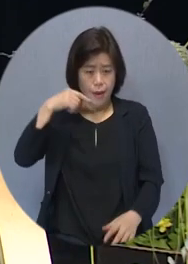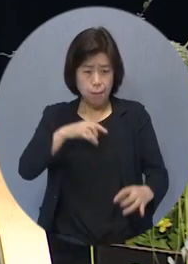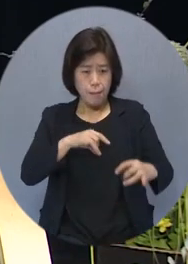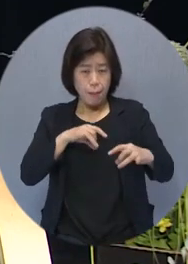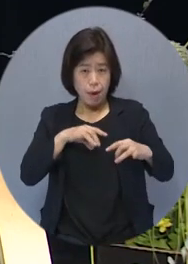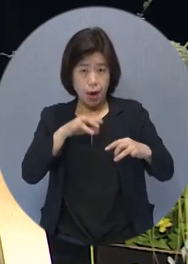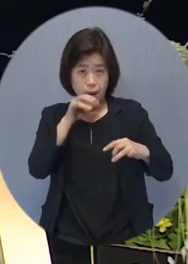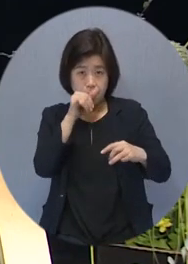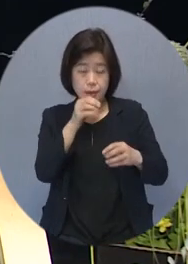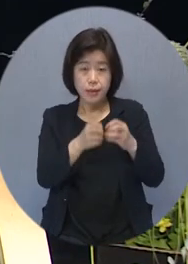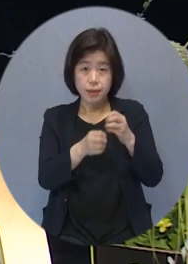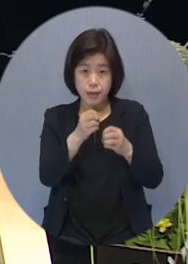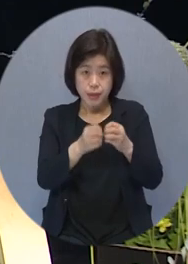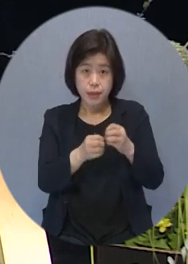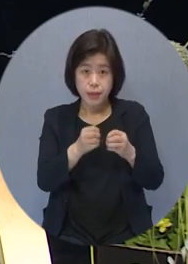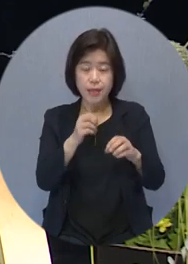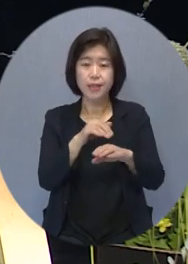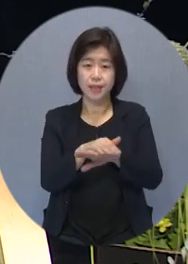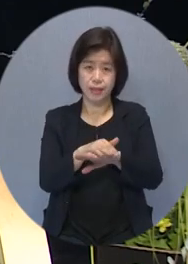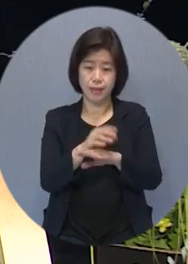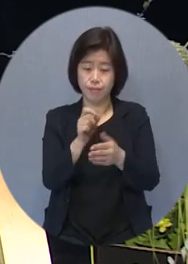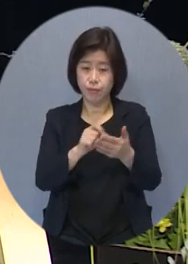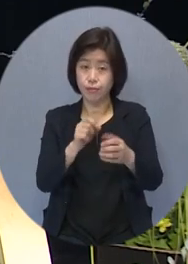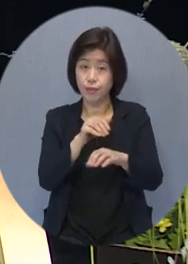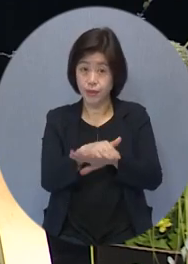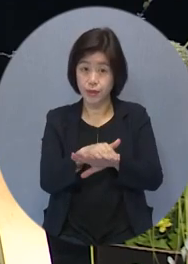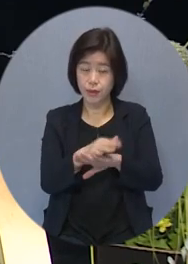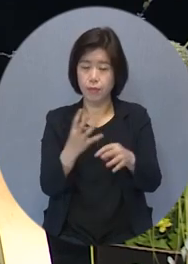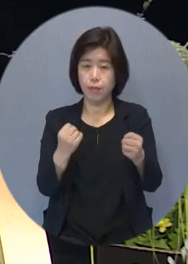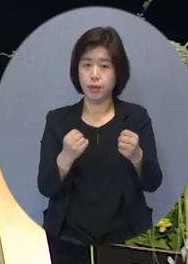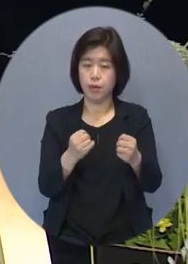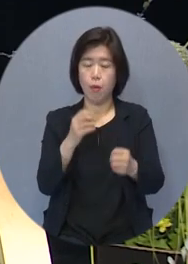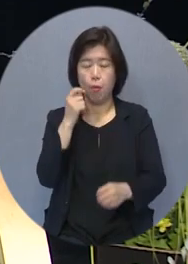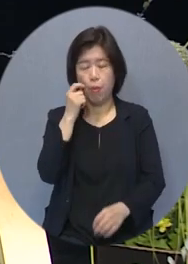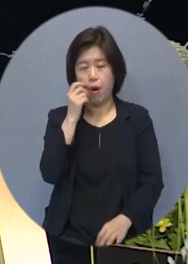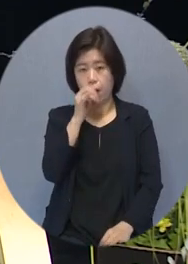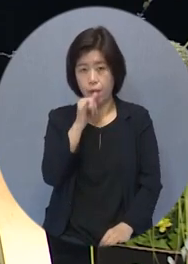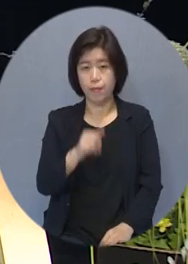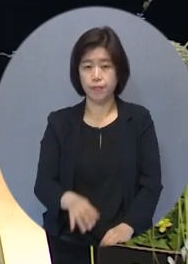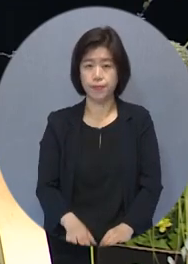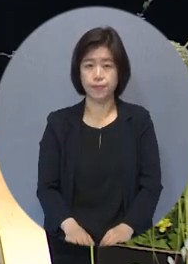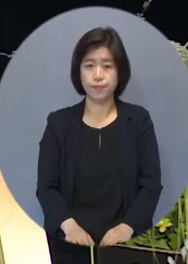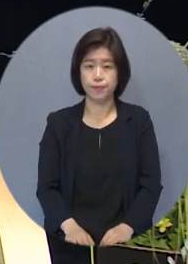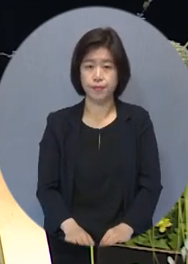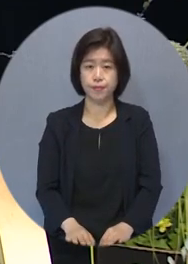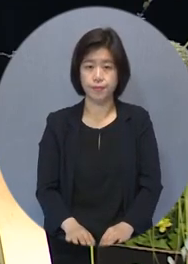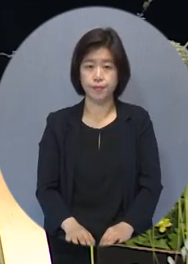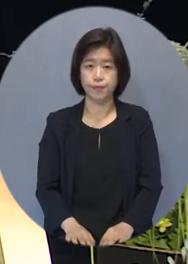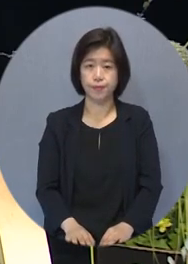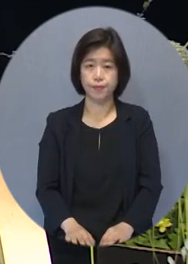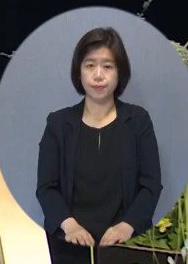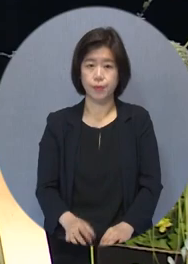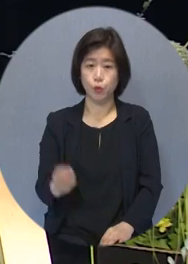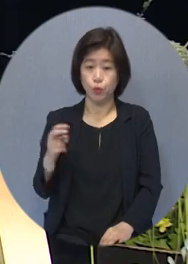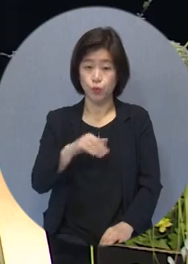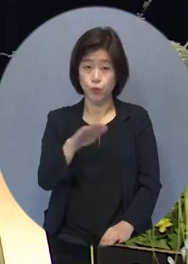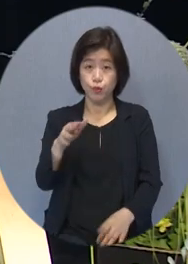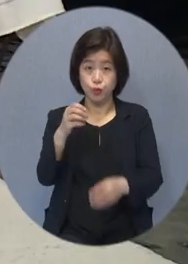새로움과 다름에 대한 의지 또한 우리 시의 영역을 넓히는 긍정적 역할을